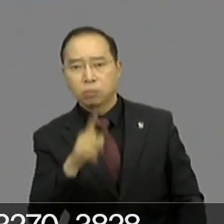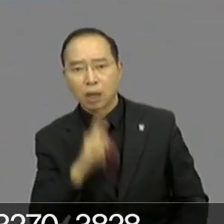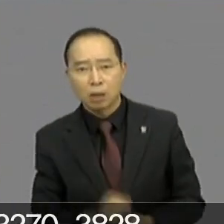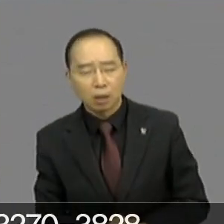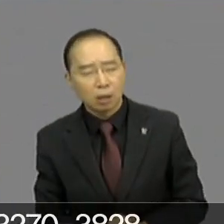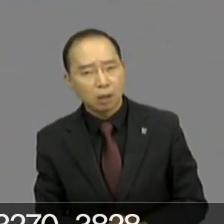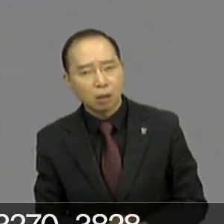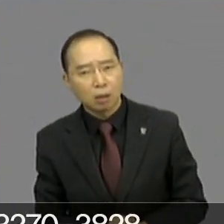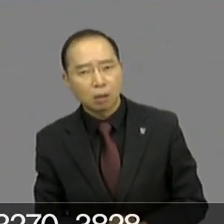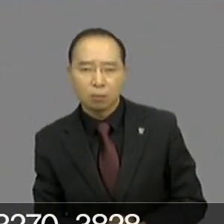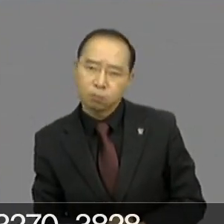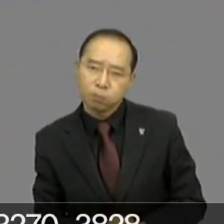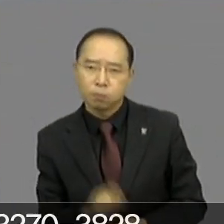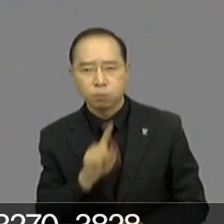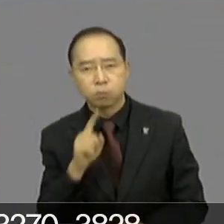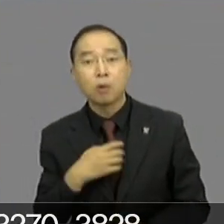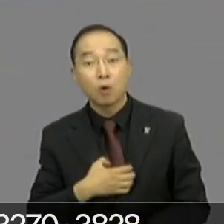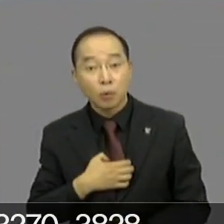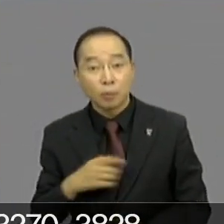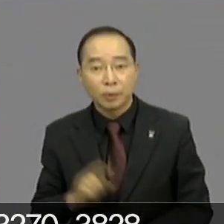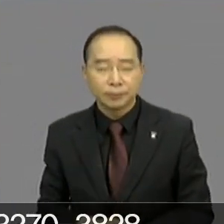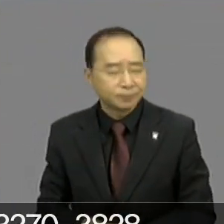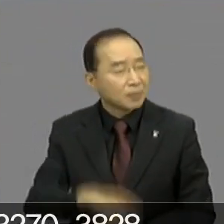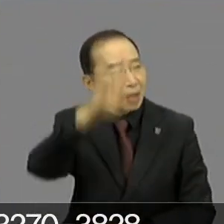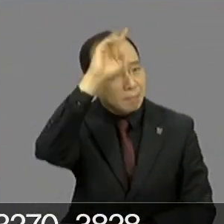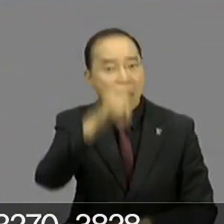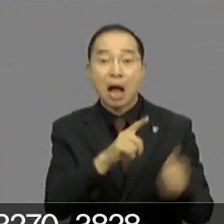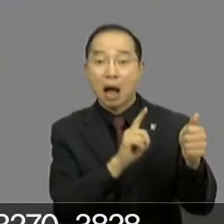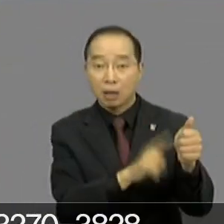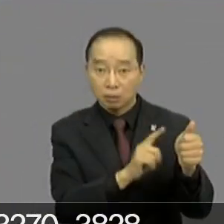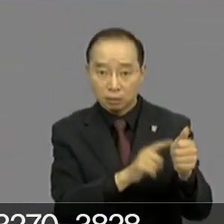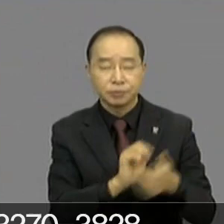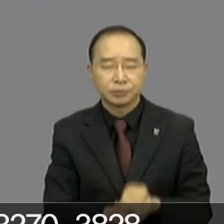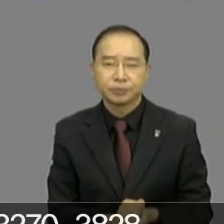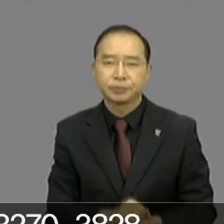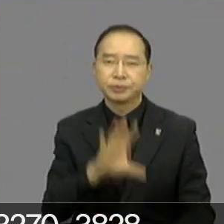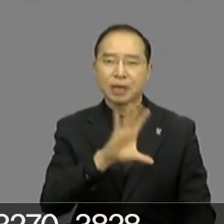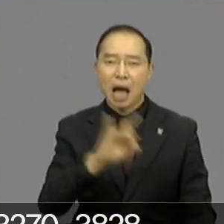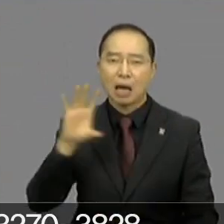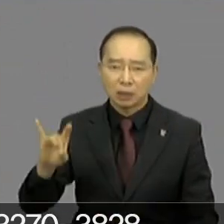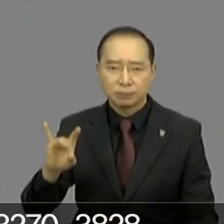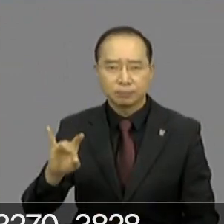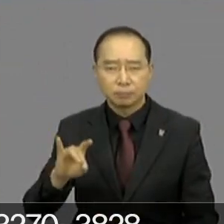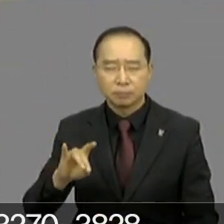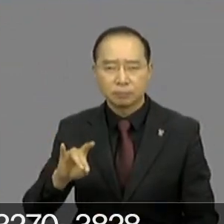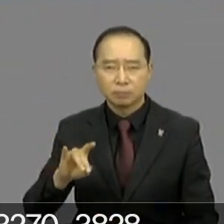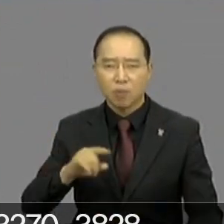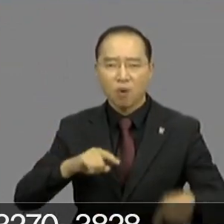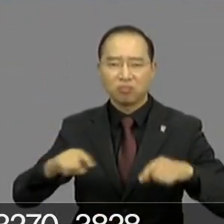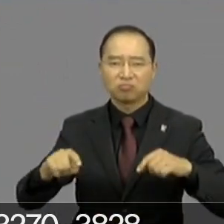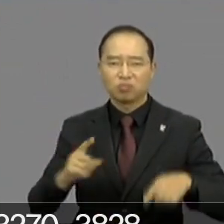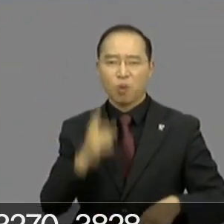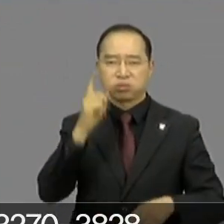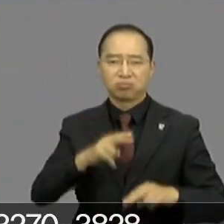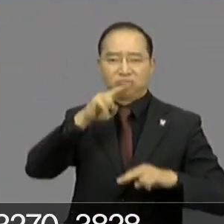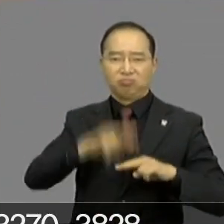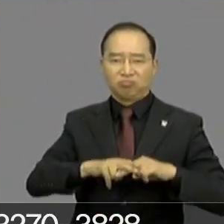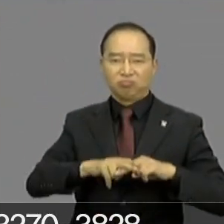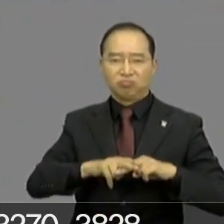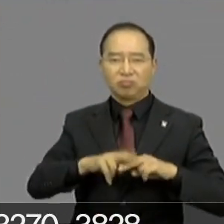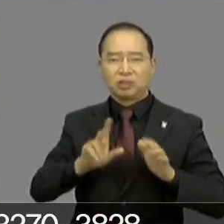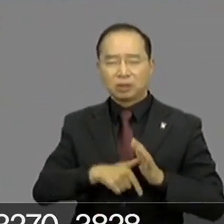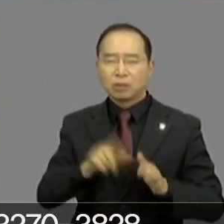저는 이게 어떤 걱정이 드냐 면은 요 박영선 후보가 가끔 이런 지도자의 자리가 있을 때 가끔